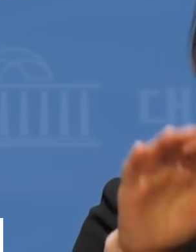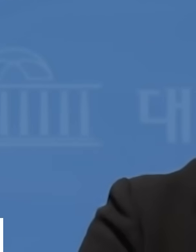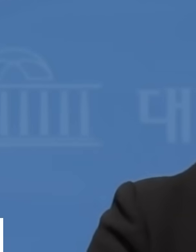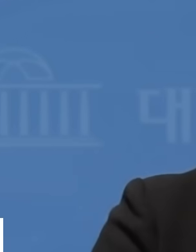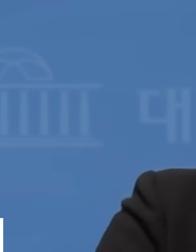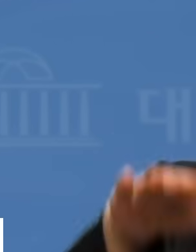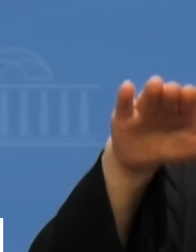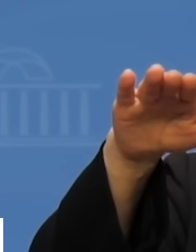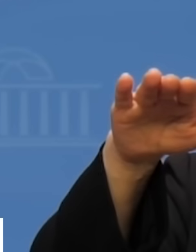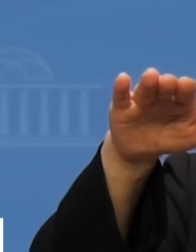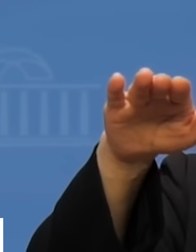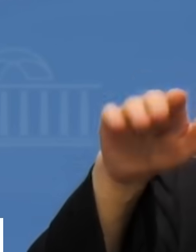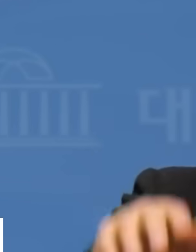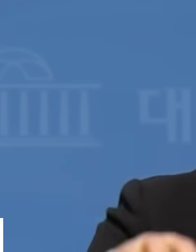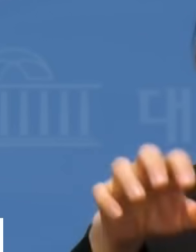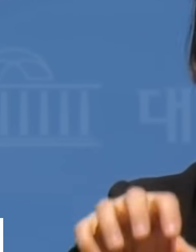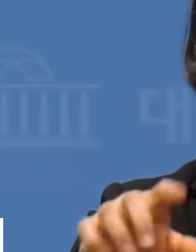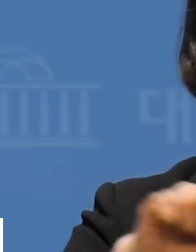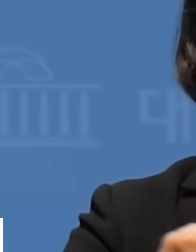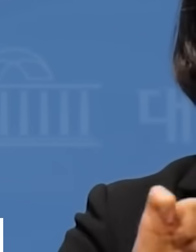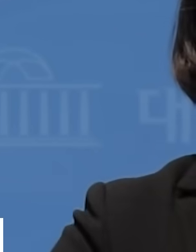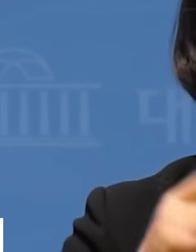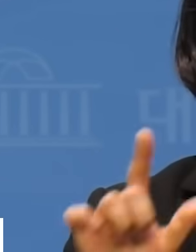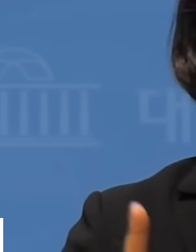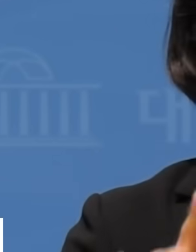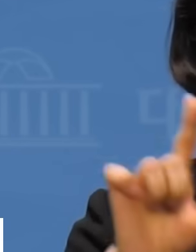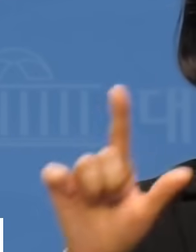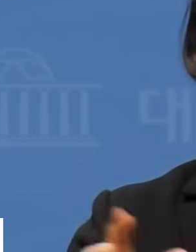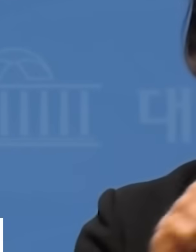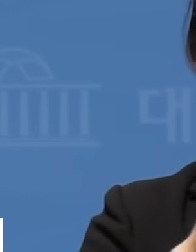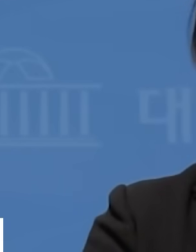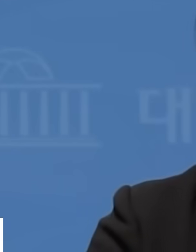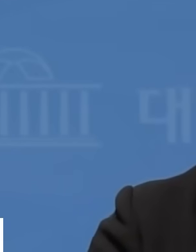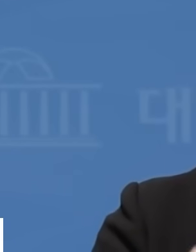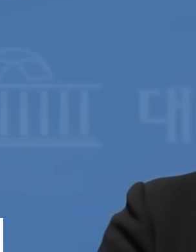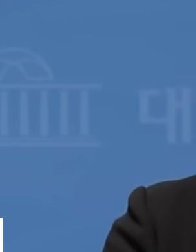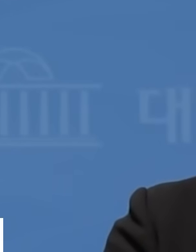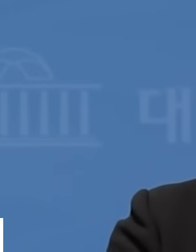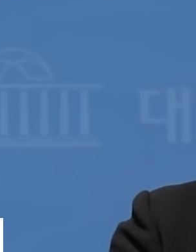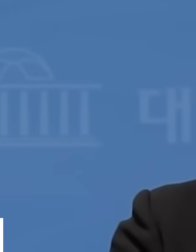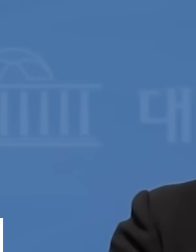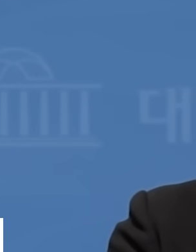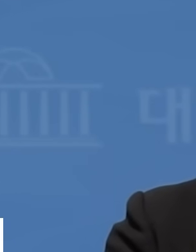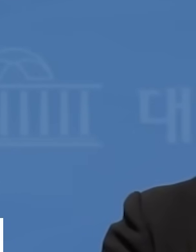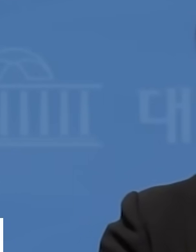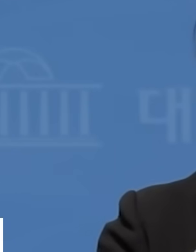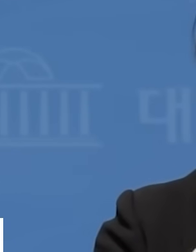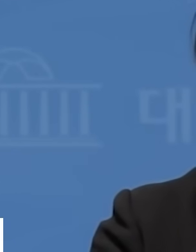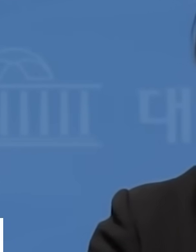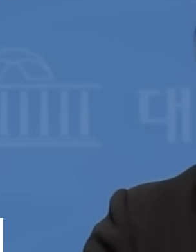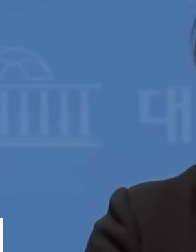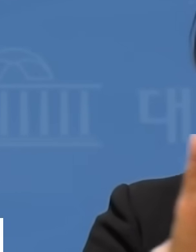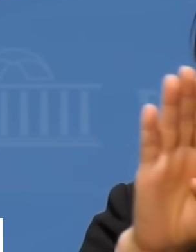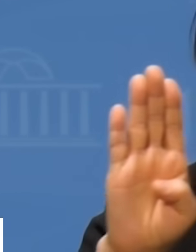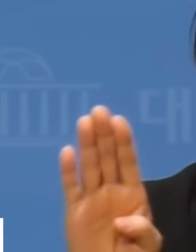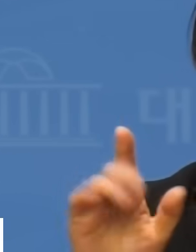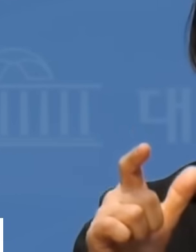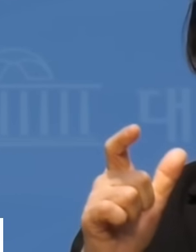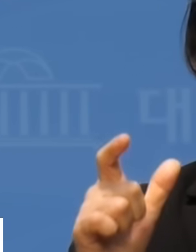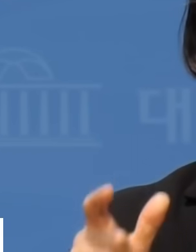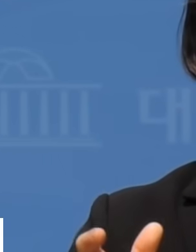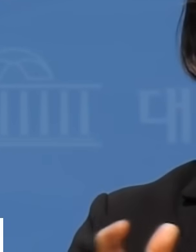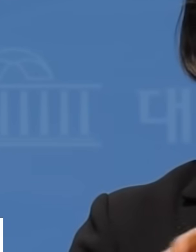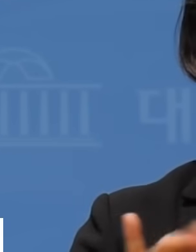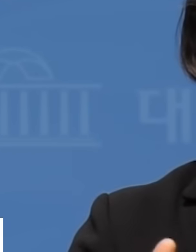자라고 그곳에서 자기 인생의 기초를 다진 만큼 누구보다 강북 국민의 현안과